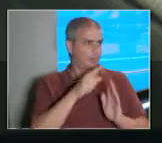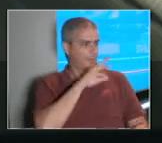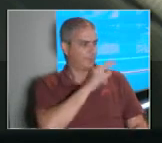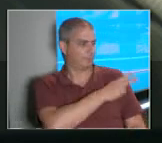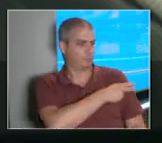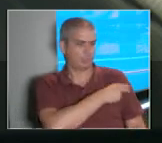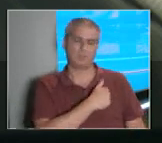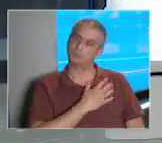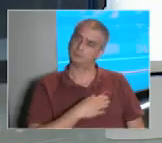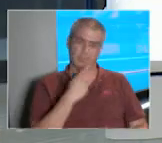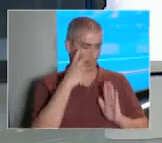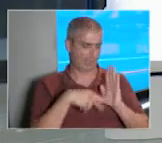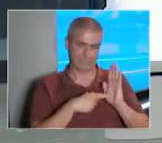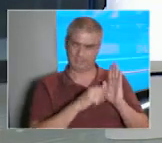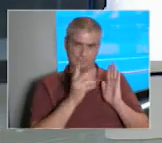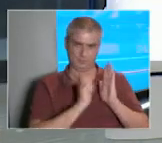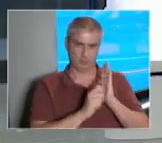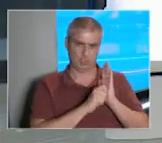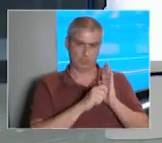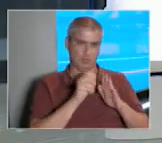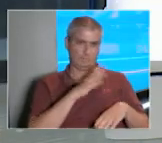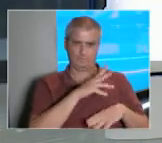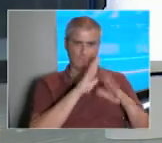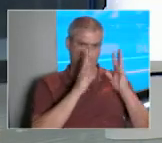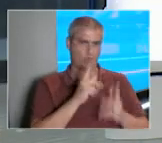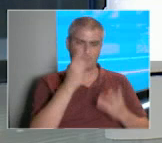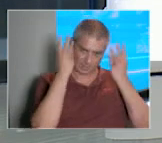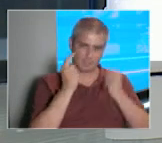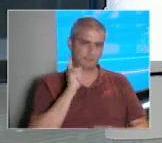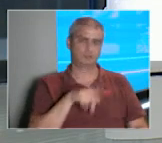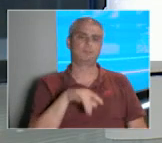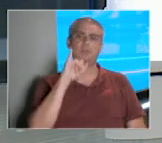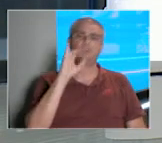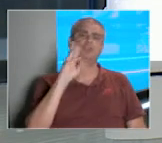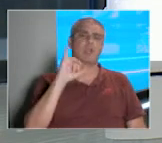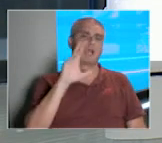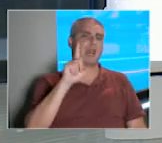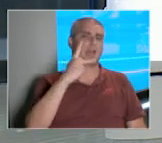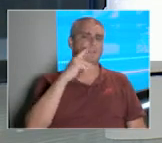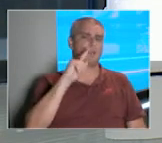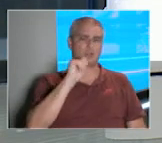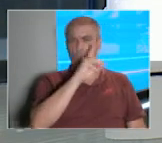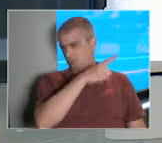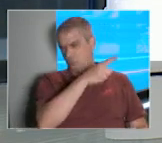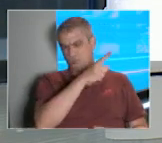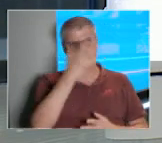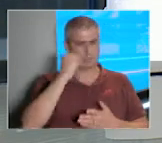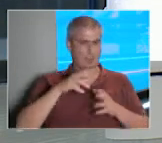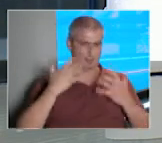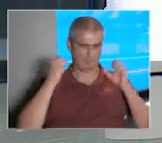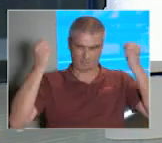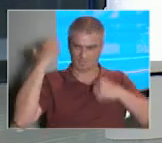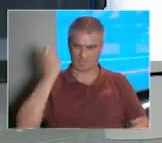על המשטרה ועל זה. אני רוצה להקריא לך דברים שכתב אומן יוצר חרדי בשם ישי לפידות. הוא השתתף בהפגנה, אולי אפילו נסע בדברים, והוא